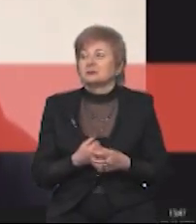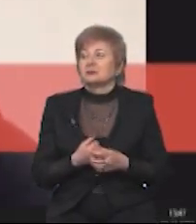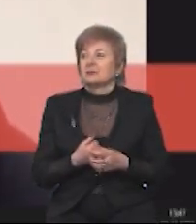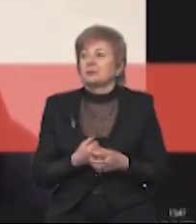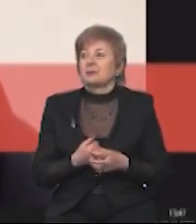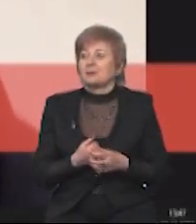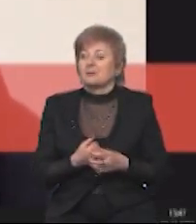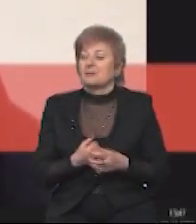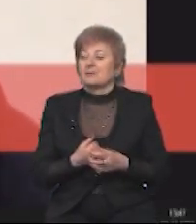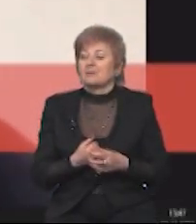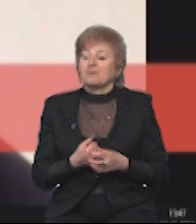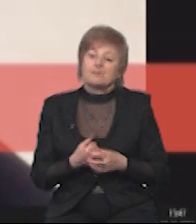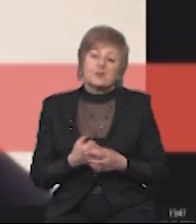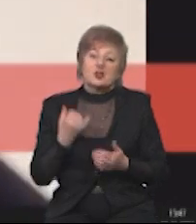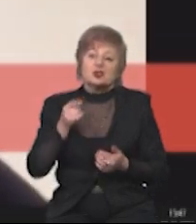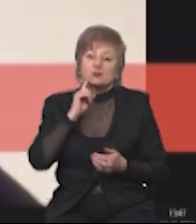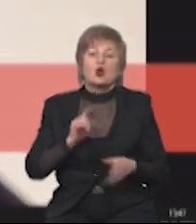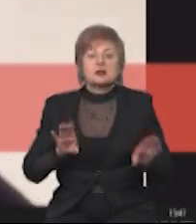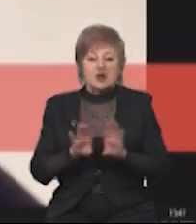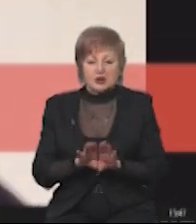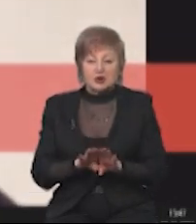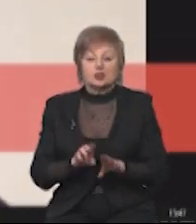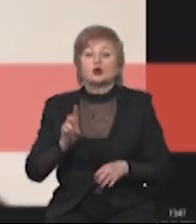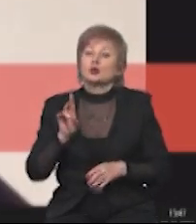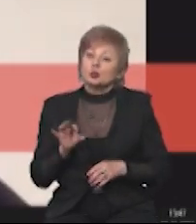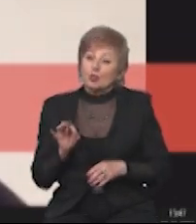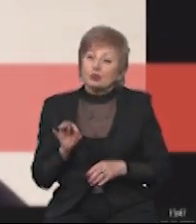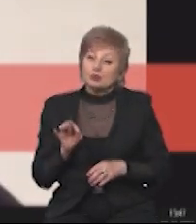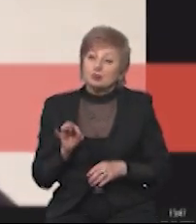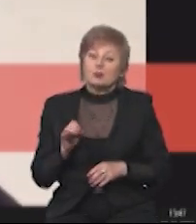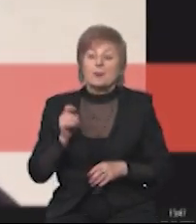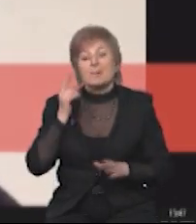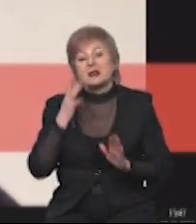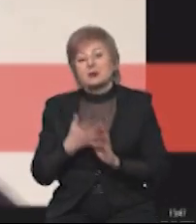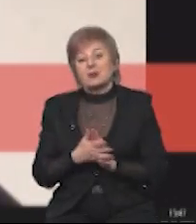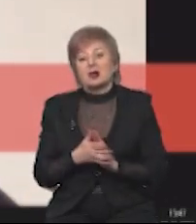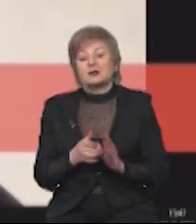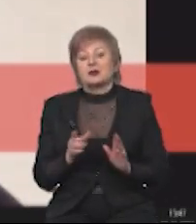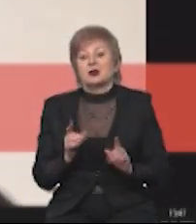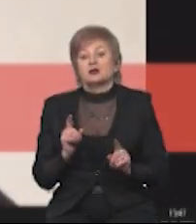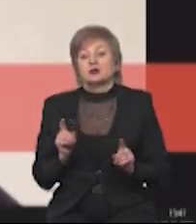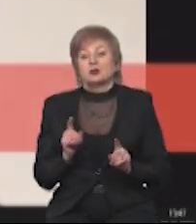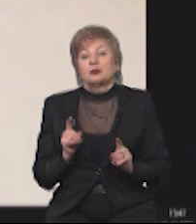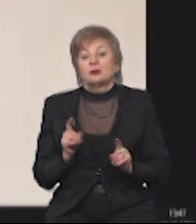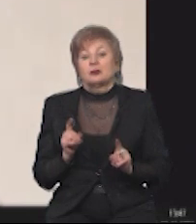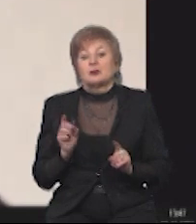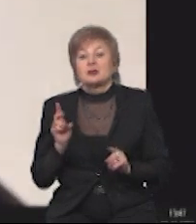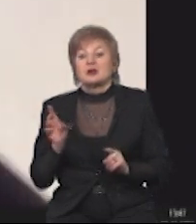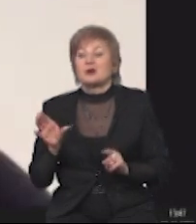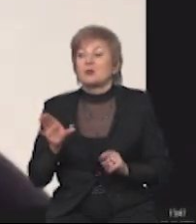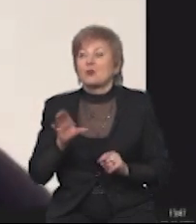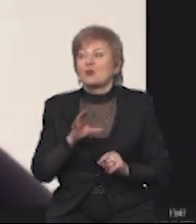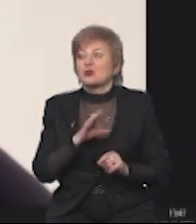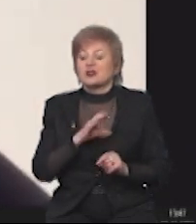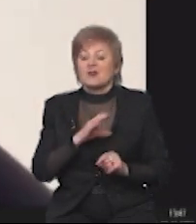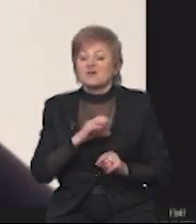відкривається. Зараз він закритий, да. Но ви розумієте, що как бы не совсем суть в